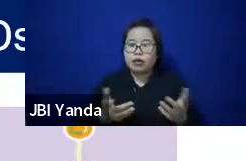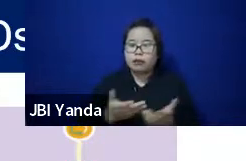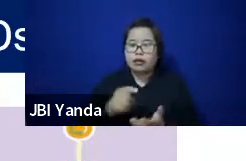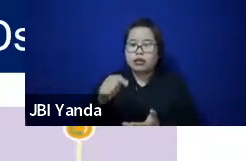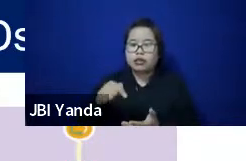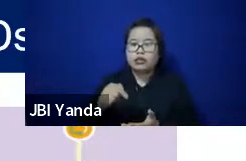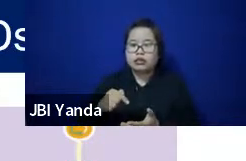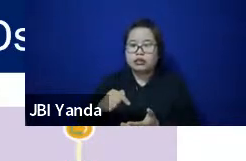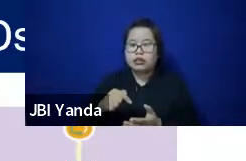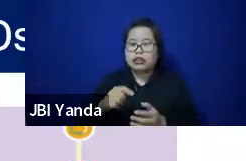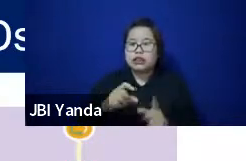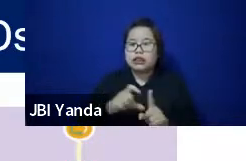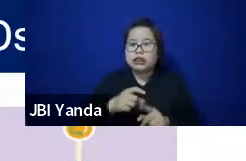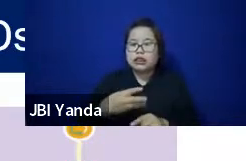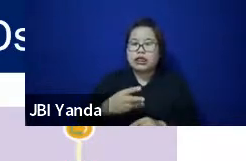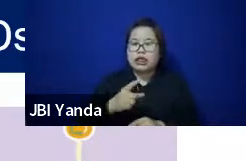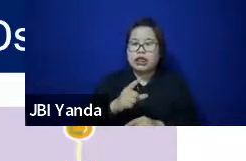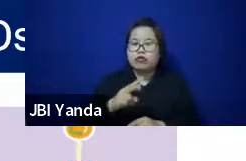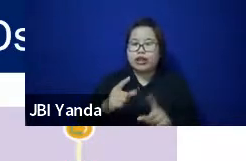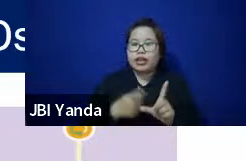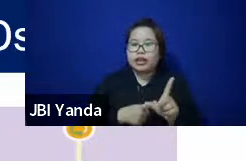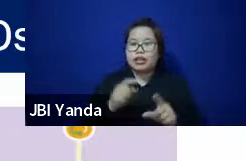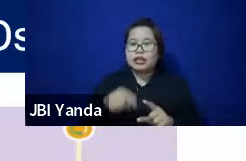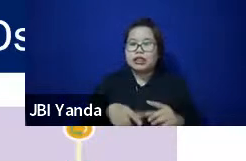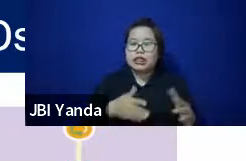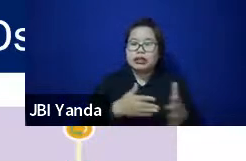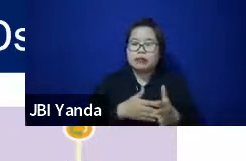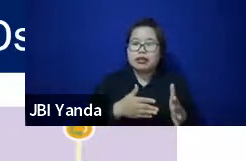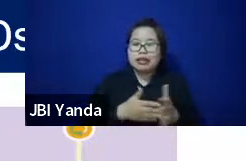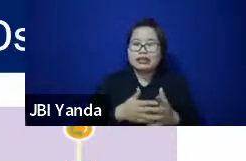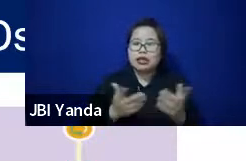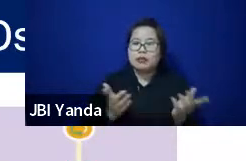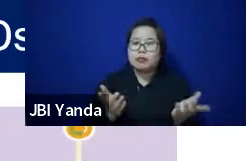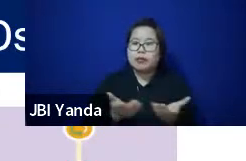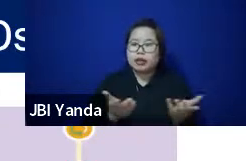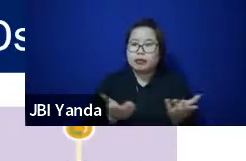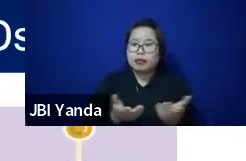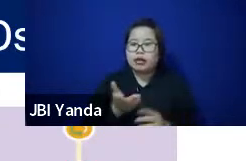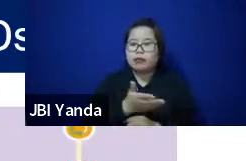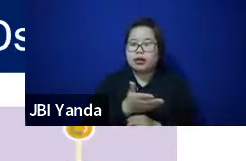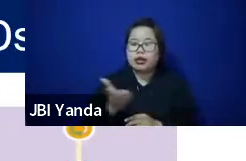masih sangat terbatas. Nah, bagaimana mereka